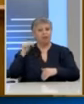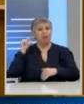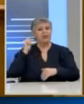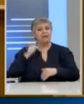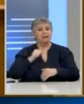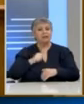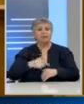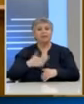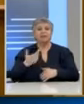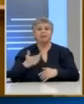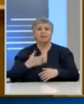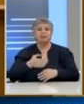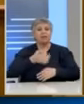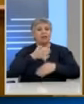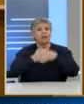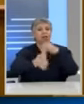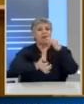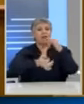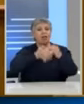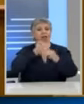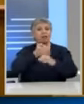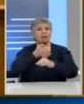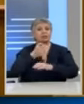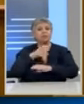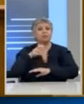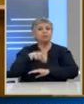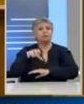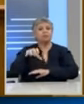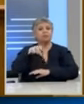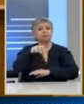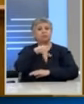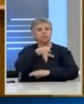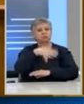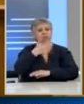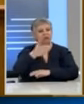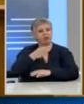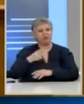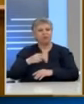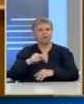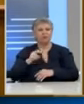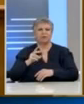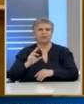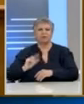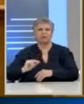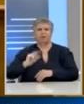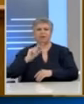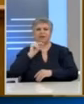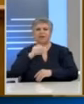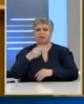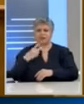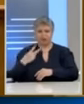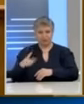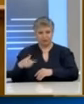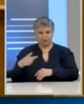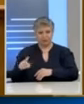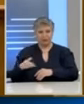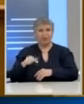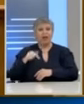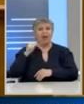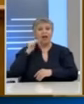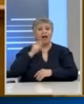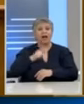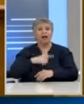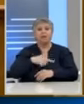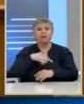παλεύατε να πείσετε τα υπόλοιπα σοσιαλιστικά κόμματα να μην συνομιλούν με το ΣΥΡΙΖΑ γιατί